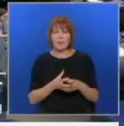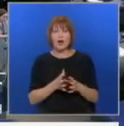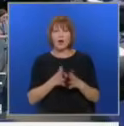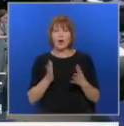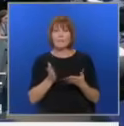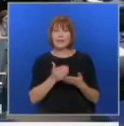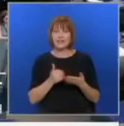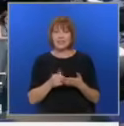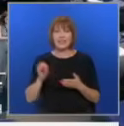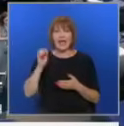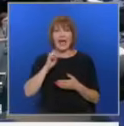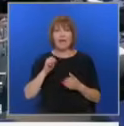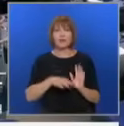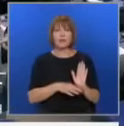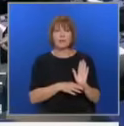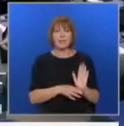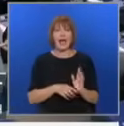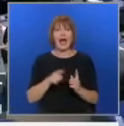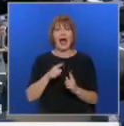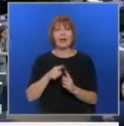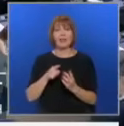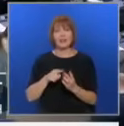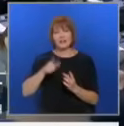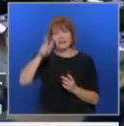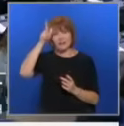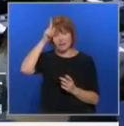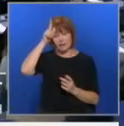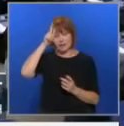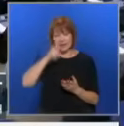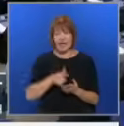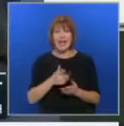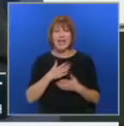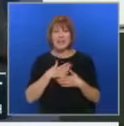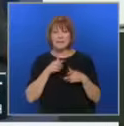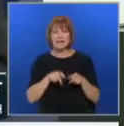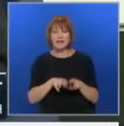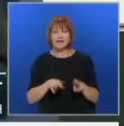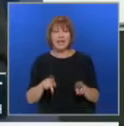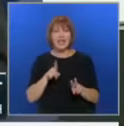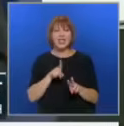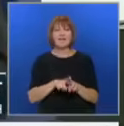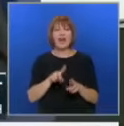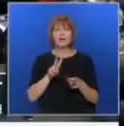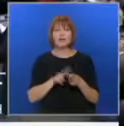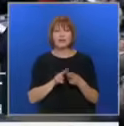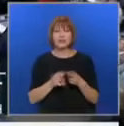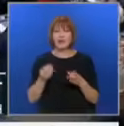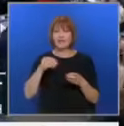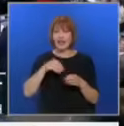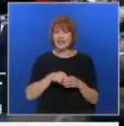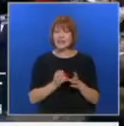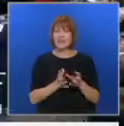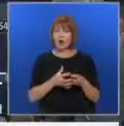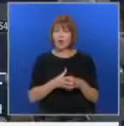тази група са евродепутатите от Алтернатива за Германия. Евродепутатът от Има такъв народ Ивайло Вълчев се присъедини към групата